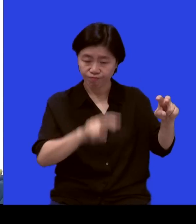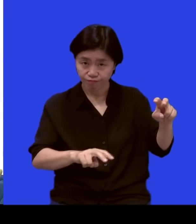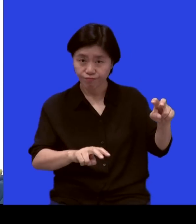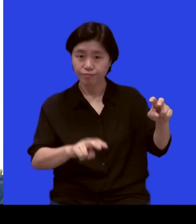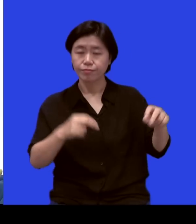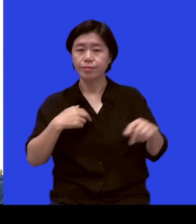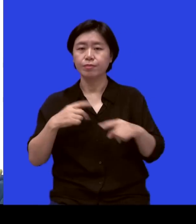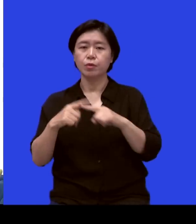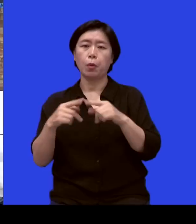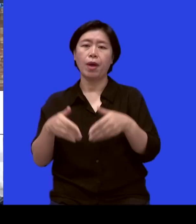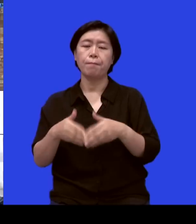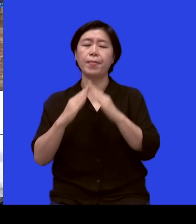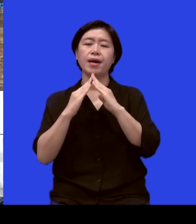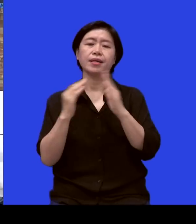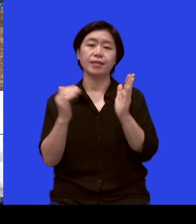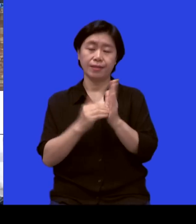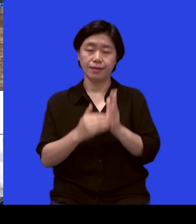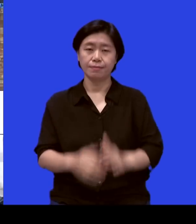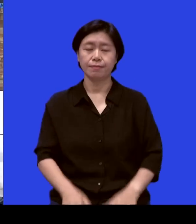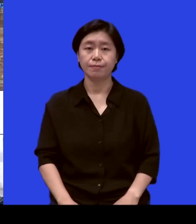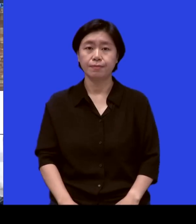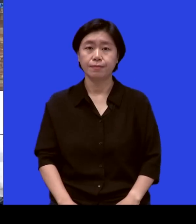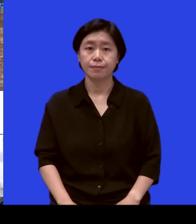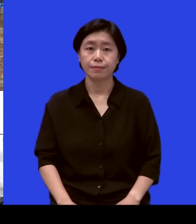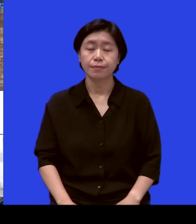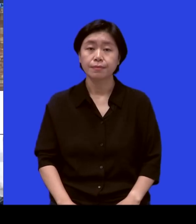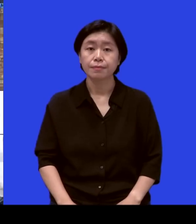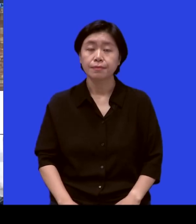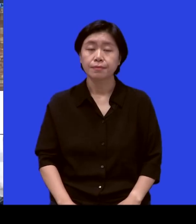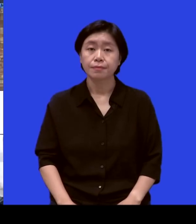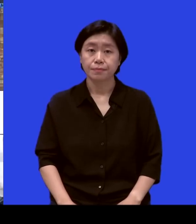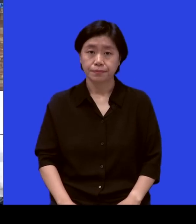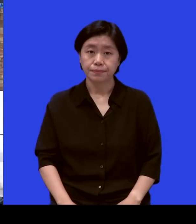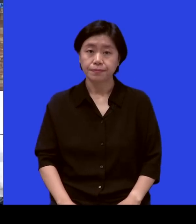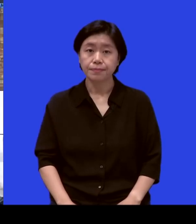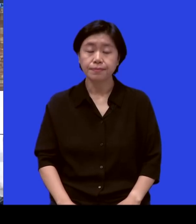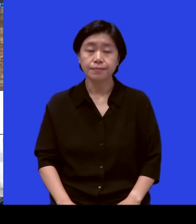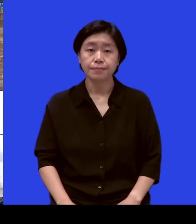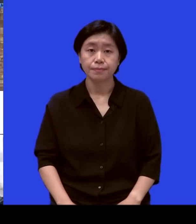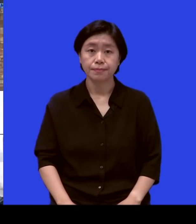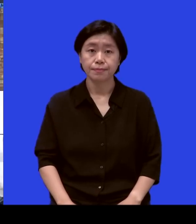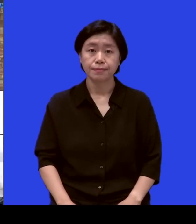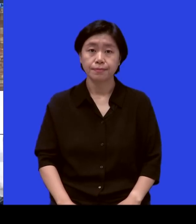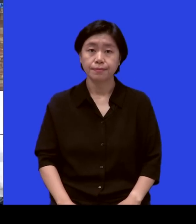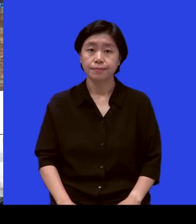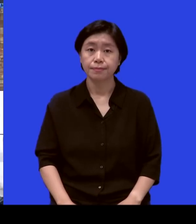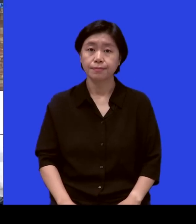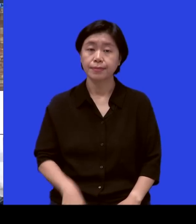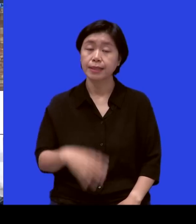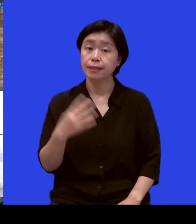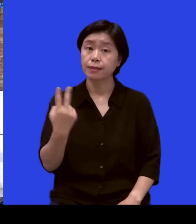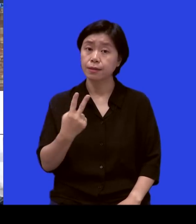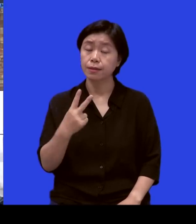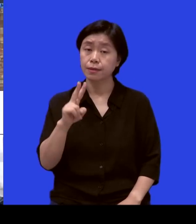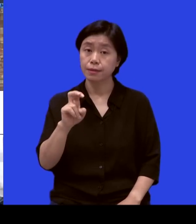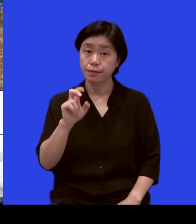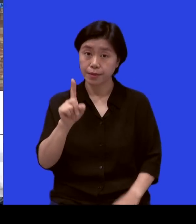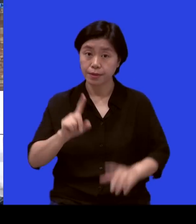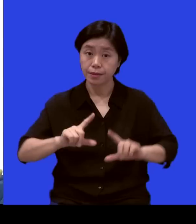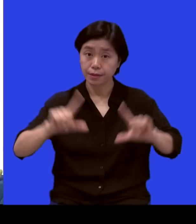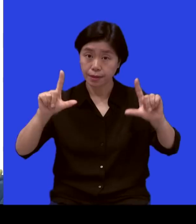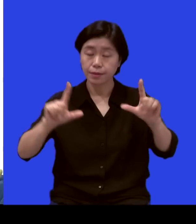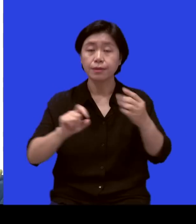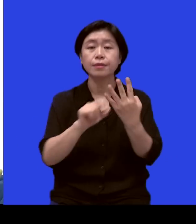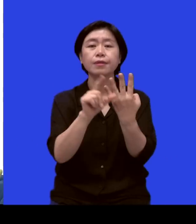교회를 개척을 하게 된 거예요. 네. 그래서 21세기 첫 부활절 아침, 그 이제 2021년도